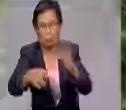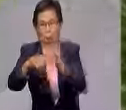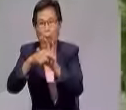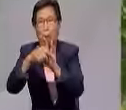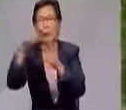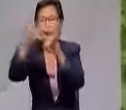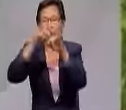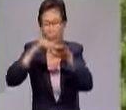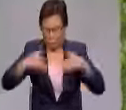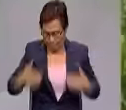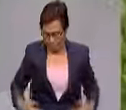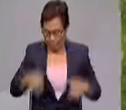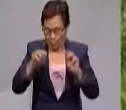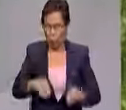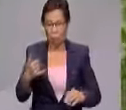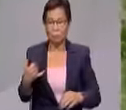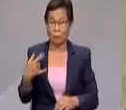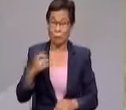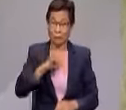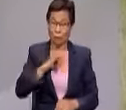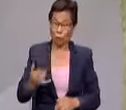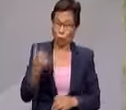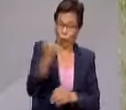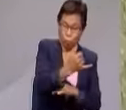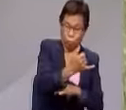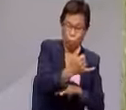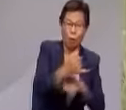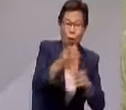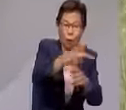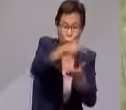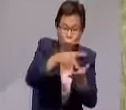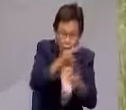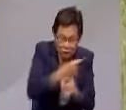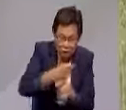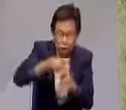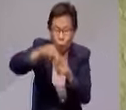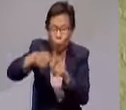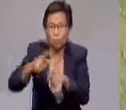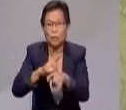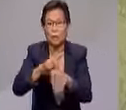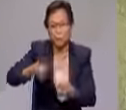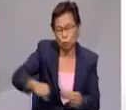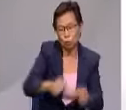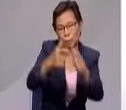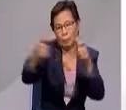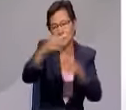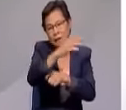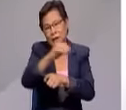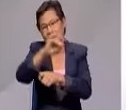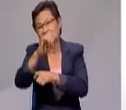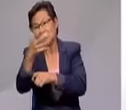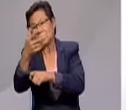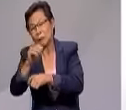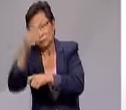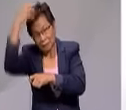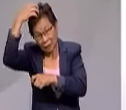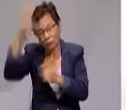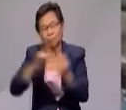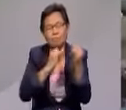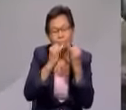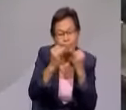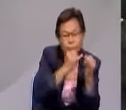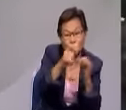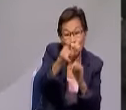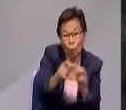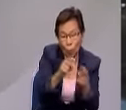manusia. Saya telah berkunjung ke beberapa pusat ternakan udang di Sungai Besar dan Jeram, Selangor. Dalam temu bual bersama salah